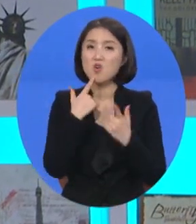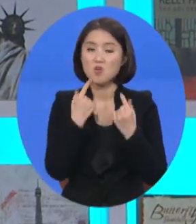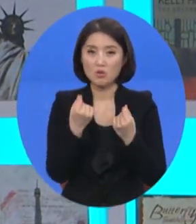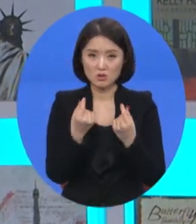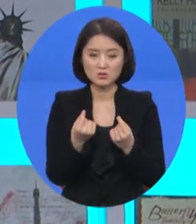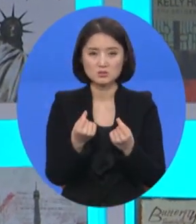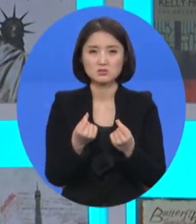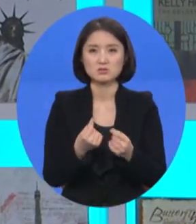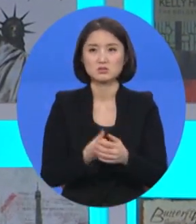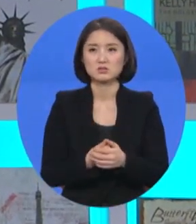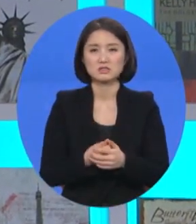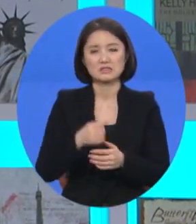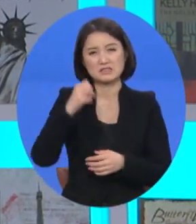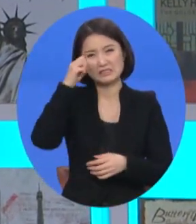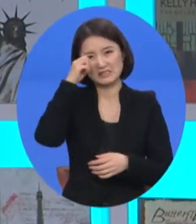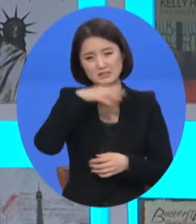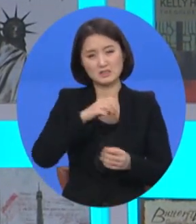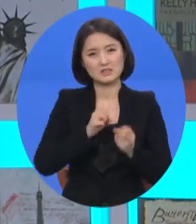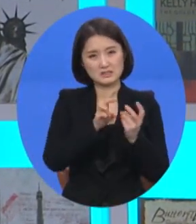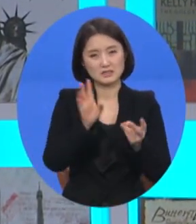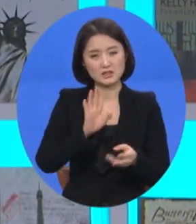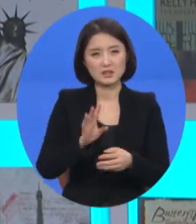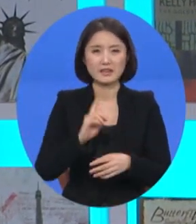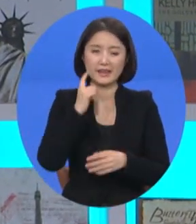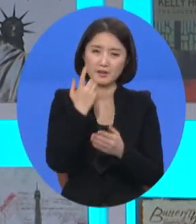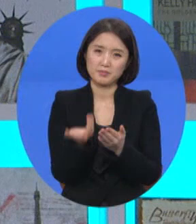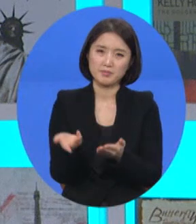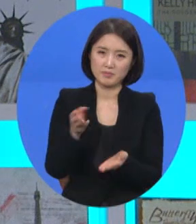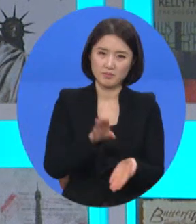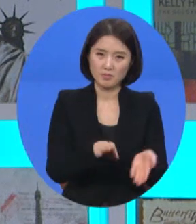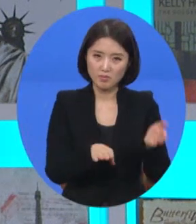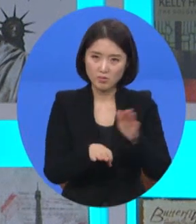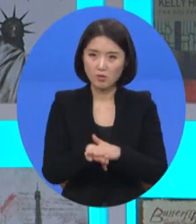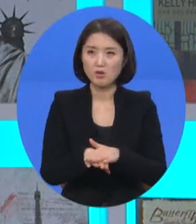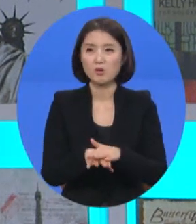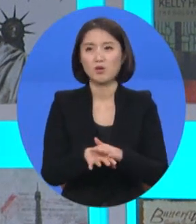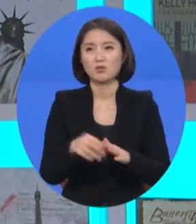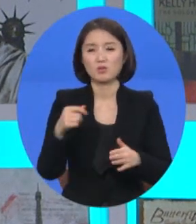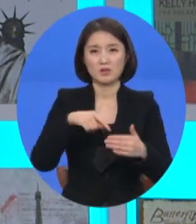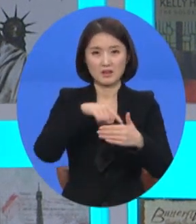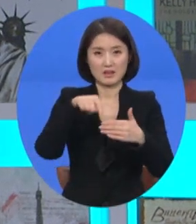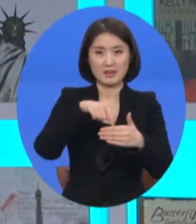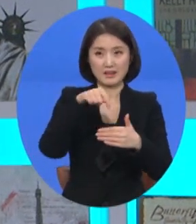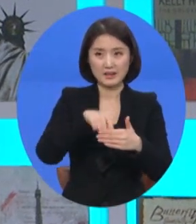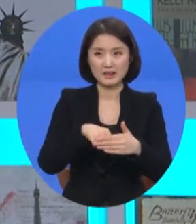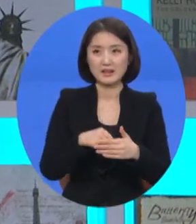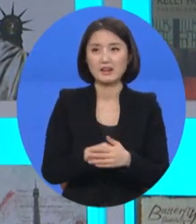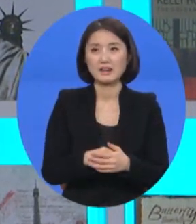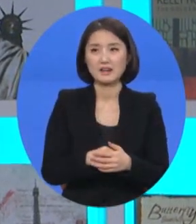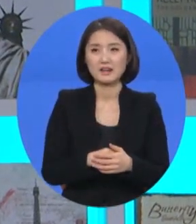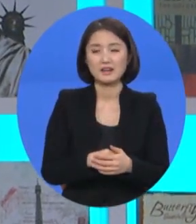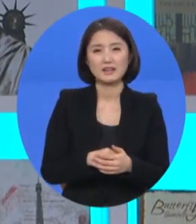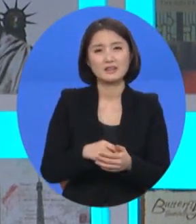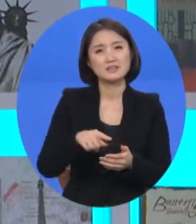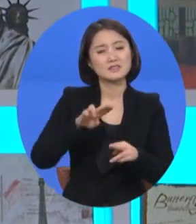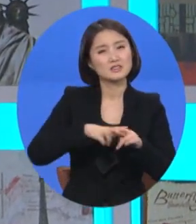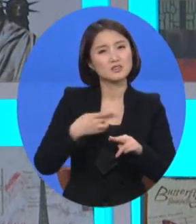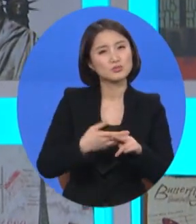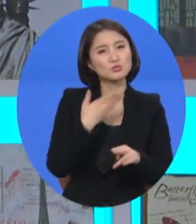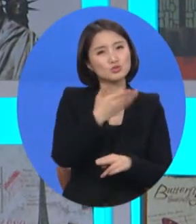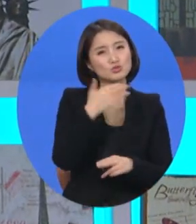때는 그냥 보내질 않죠 포장도 의 하고 다음에 거기에 넣는 것이 또 뭐죠 자 김영하 누가 성공 됐다는 걸